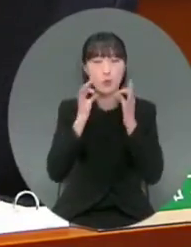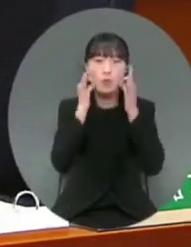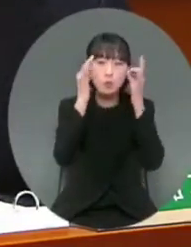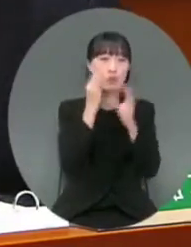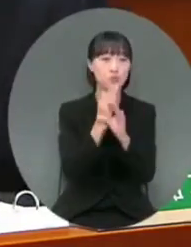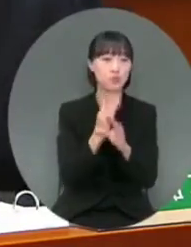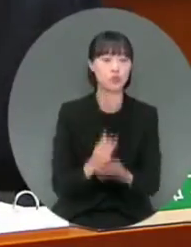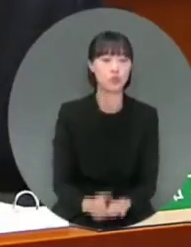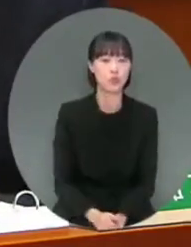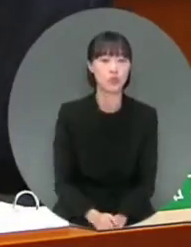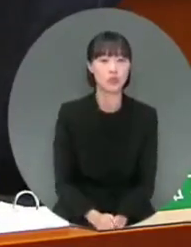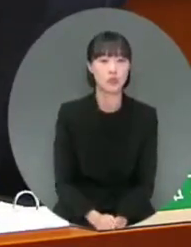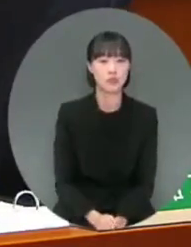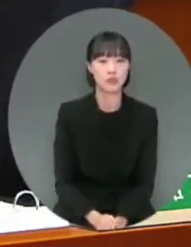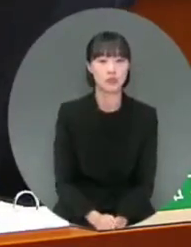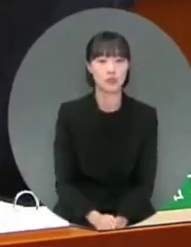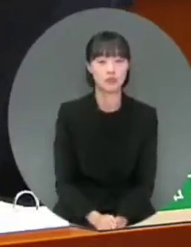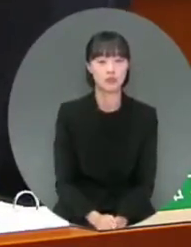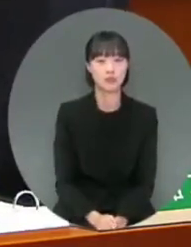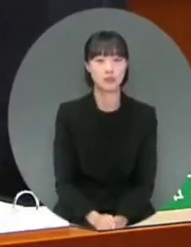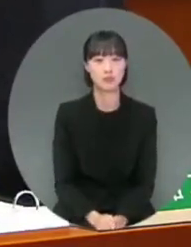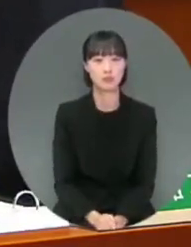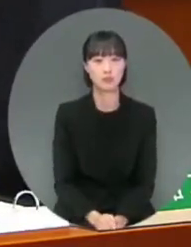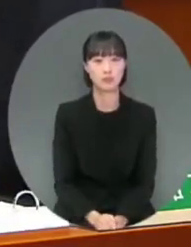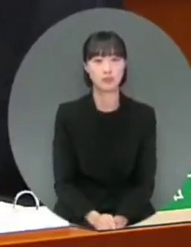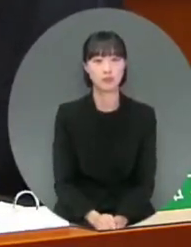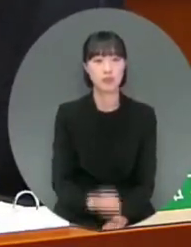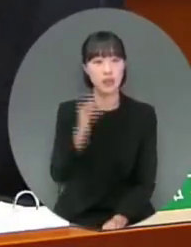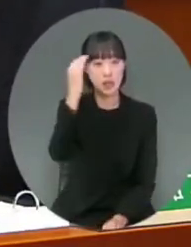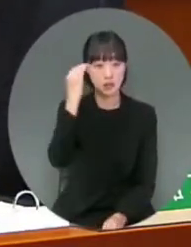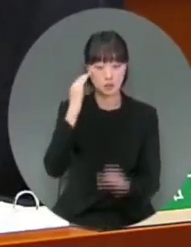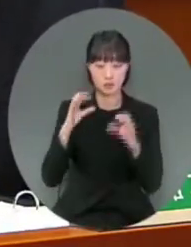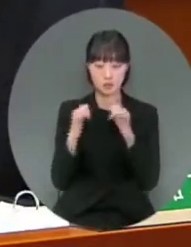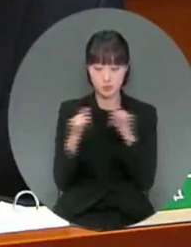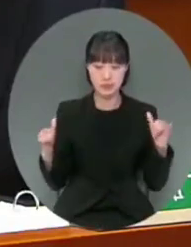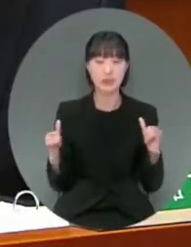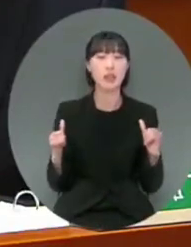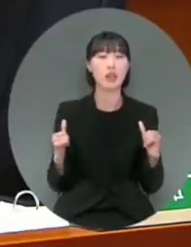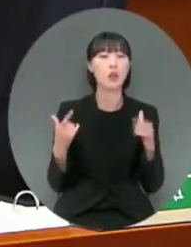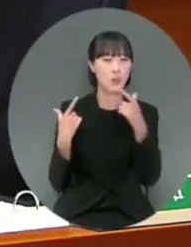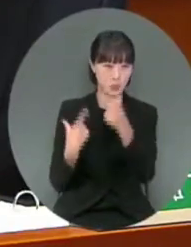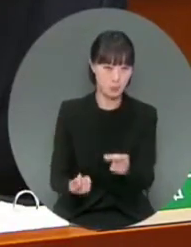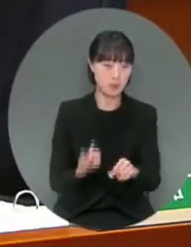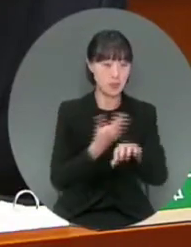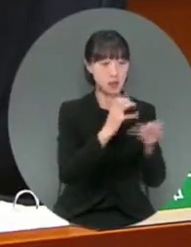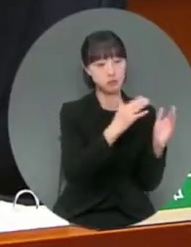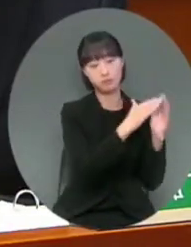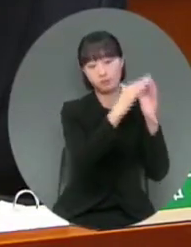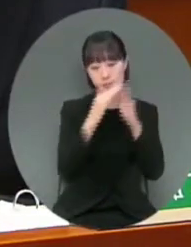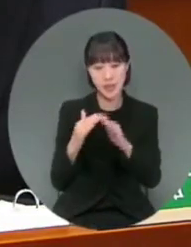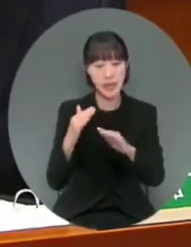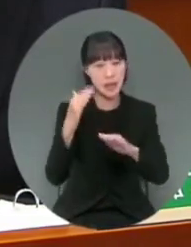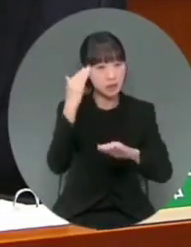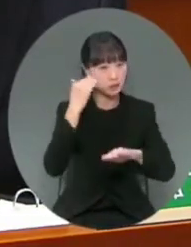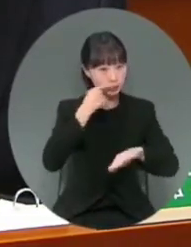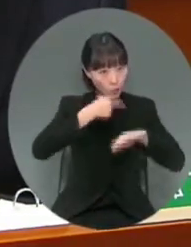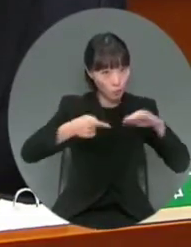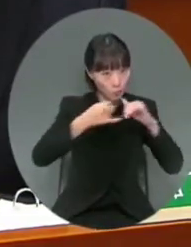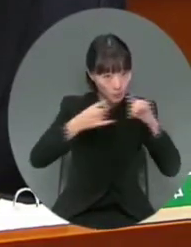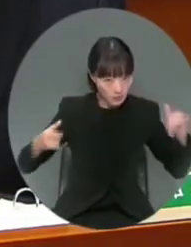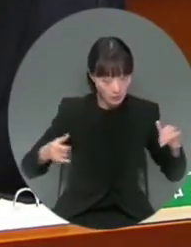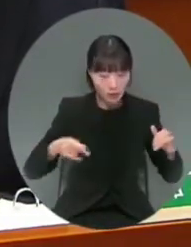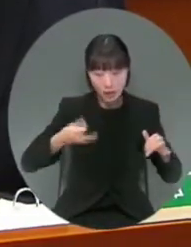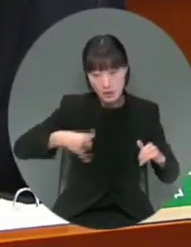네네. 그런 점에서 이 우리 국민들과 마찬가지로 이주민들의 유아들에 대해서도